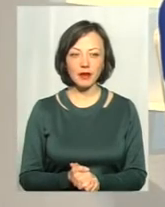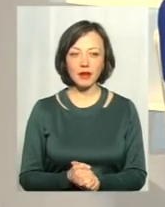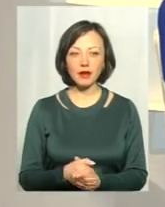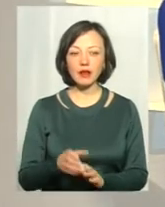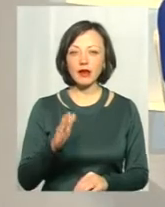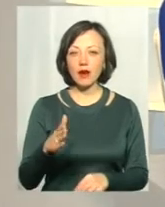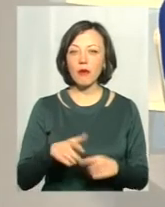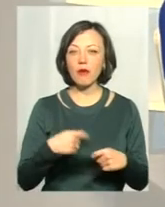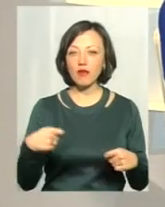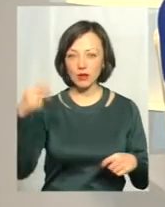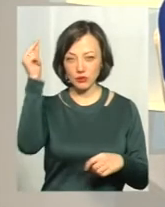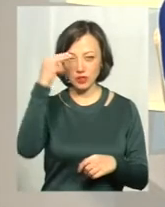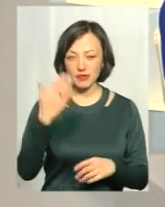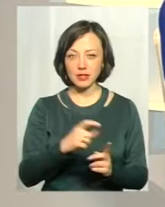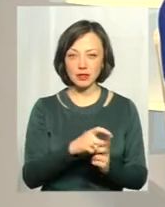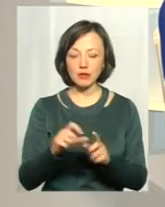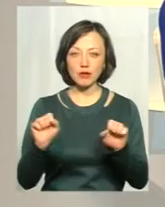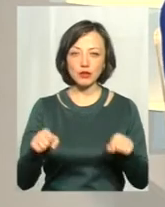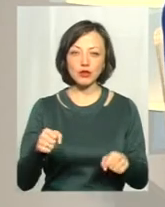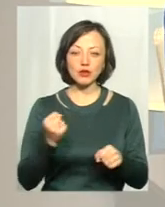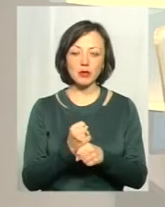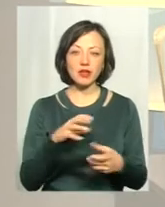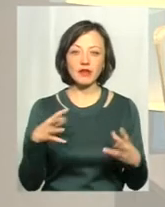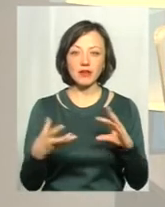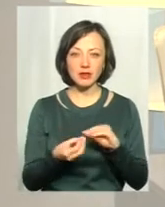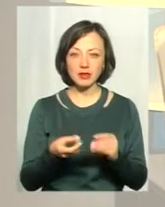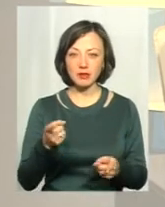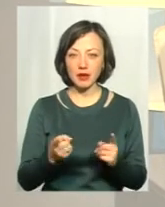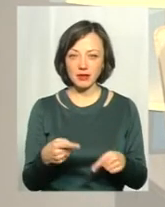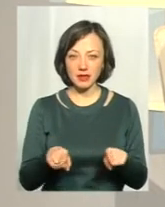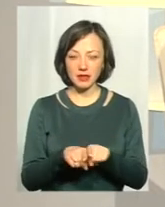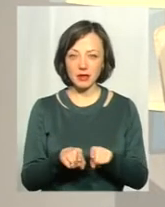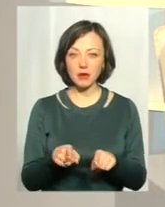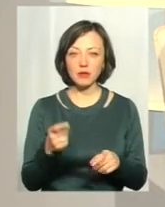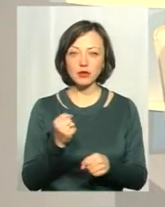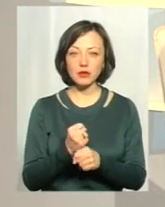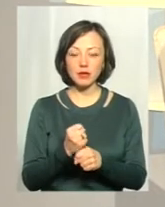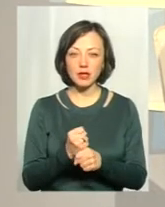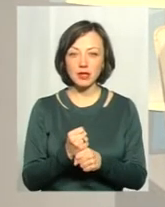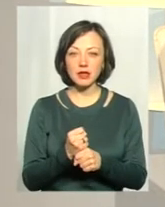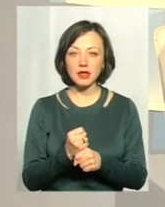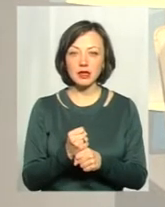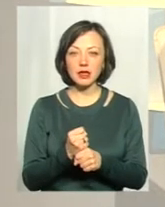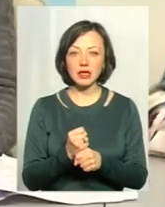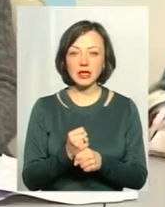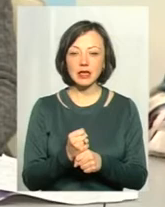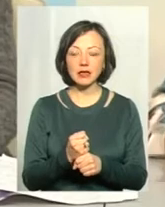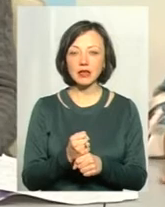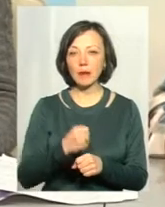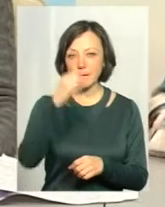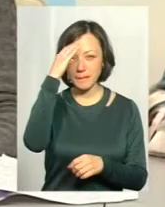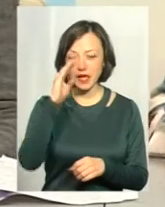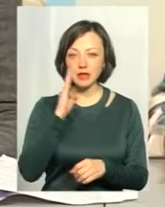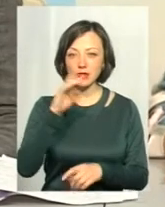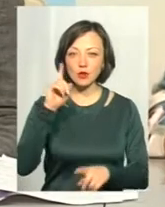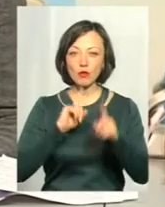вчаться. Насправді, з ваших слів можна зробити висновок, що насправді це не так. Так, ми вже зробили, цей раз ми робили батьківські збори разом